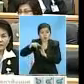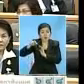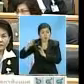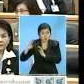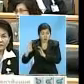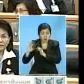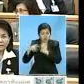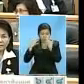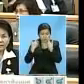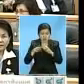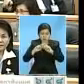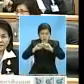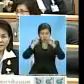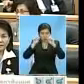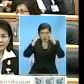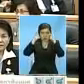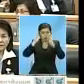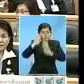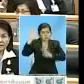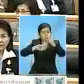อบ